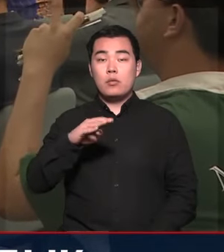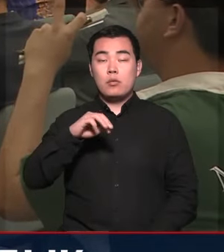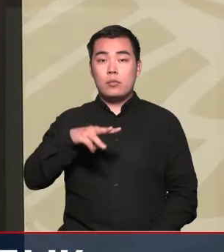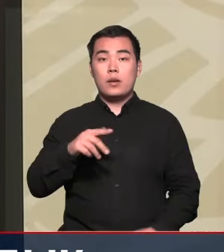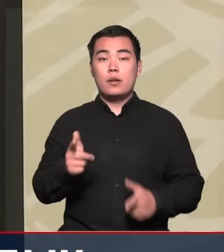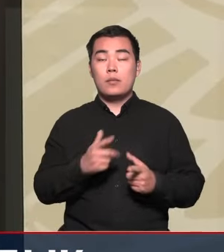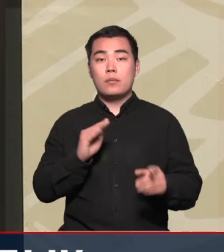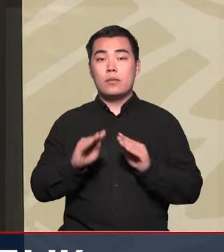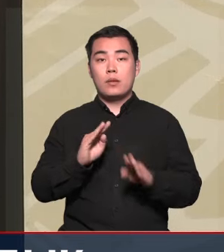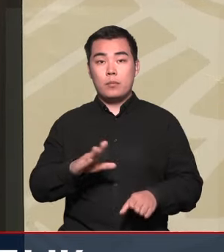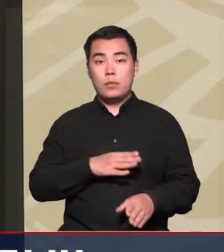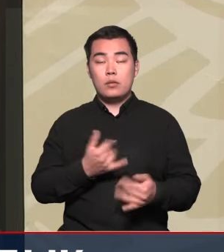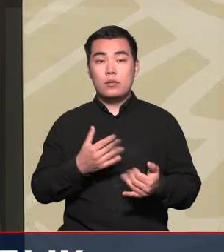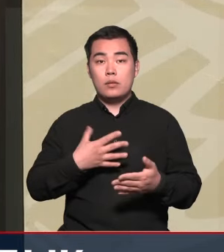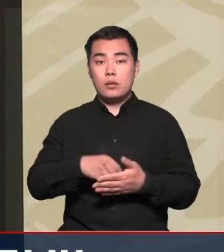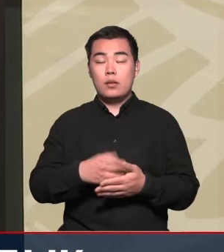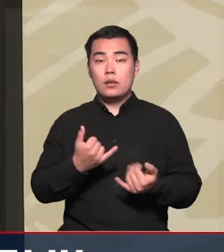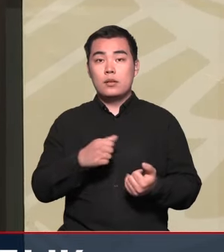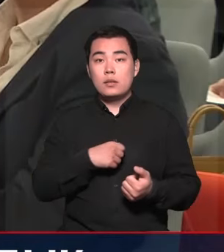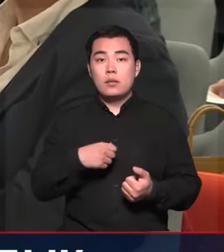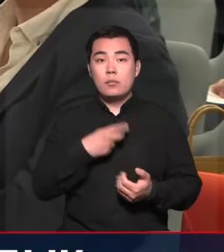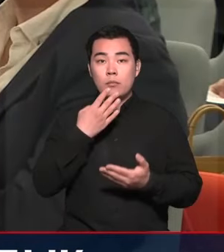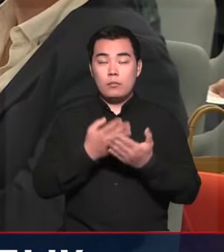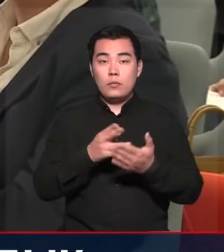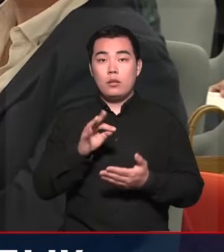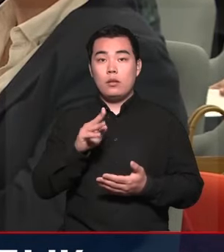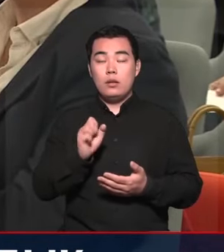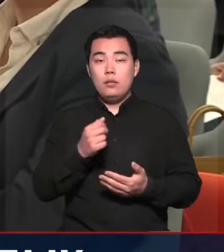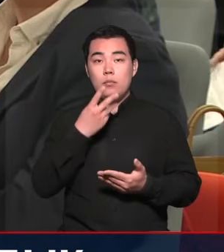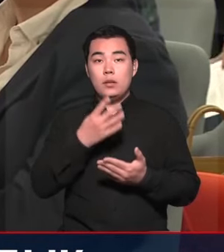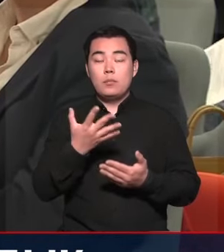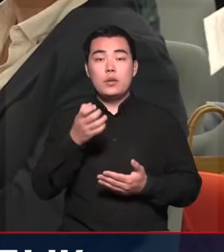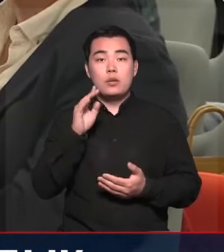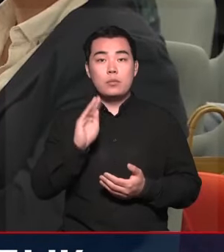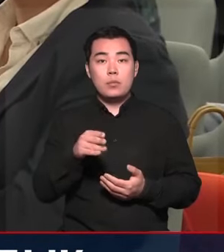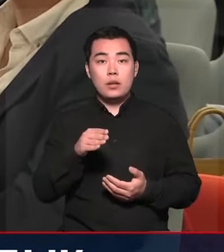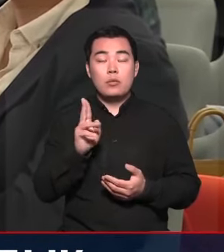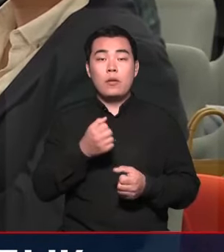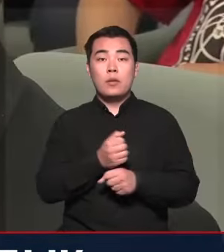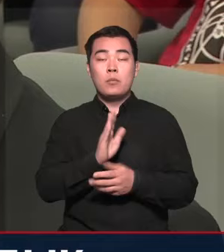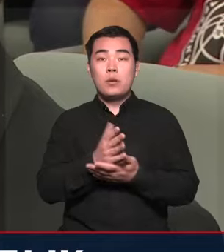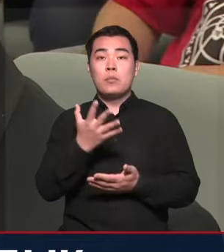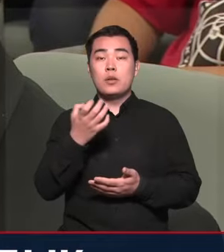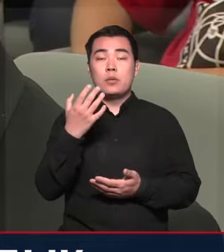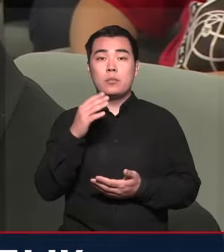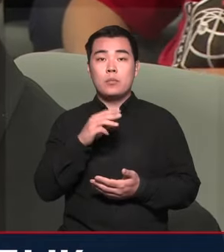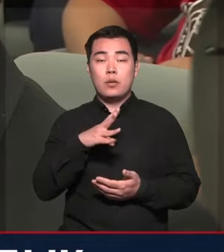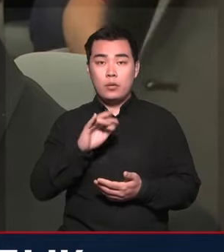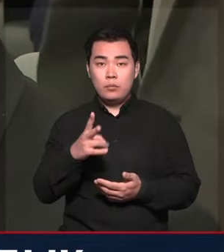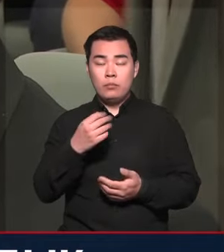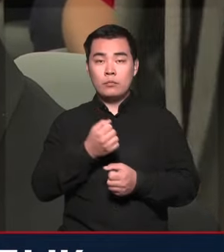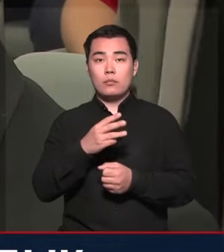ретке келтірілген бүгінгі күні. Сайыстың жүлде қоры да белгілі, дода демеушілері 500 миллион теңге дайындап отыр. Ал